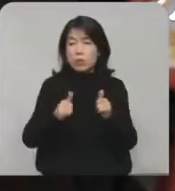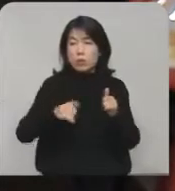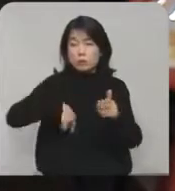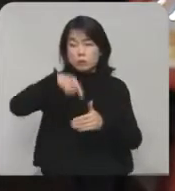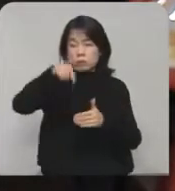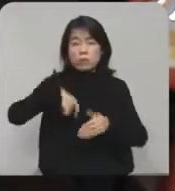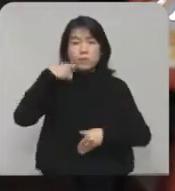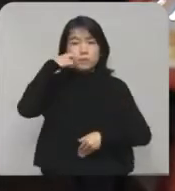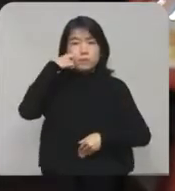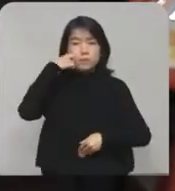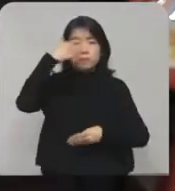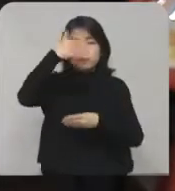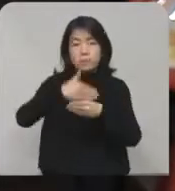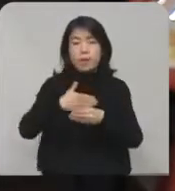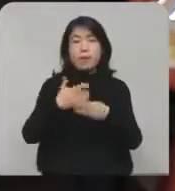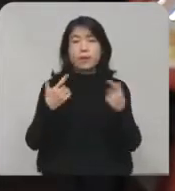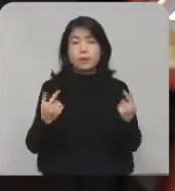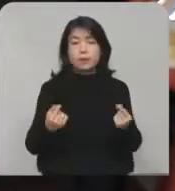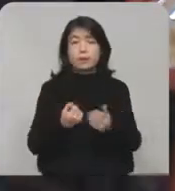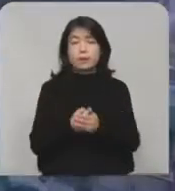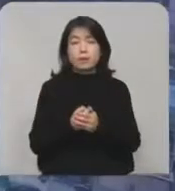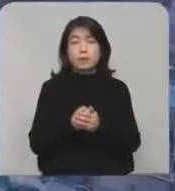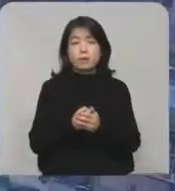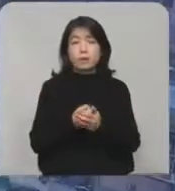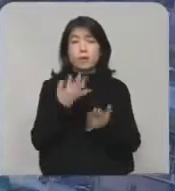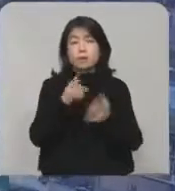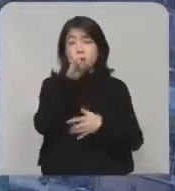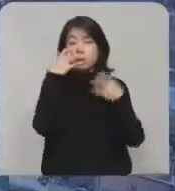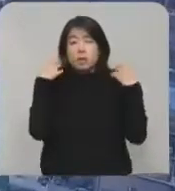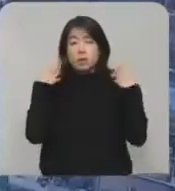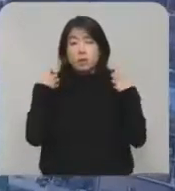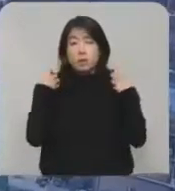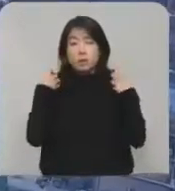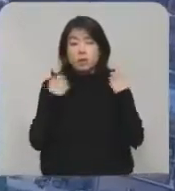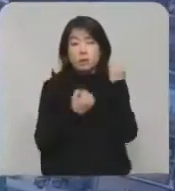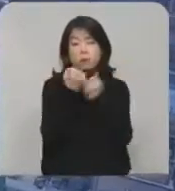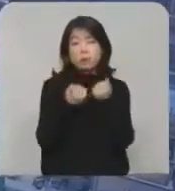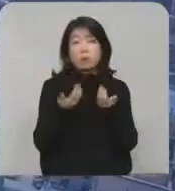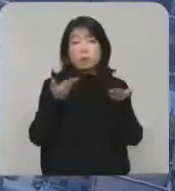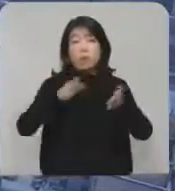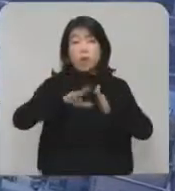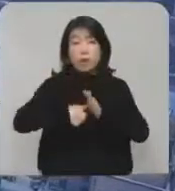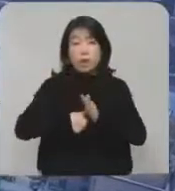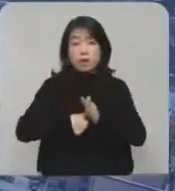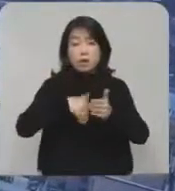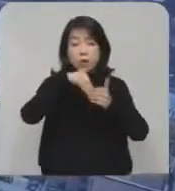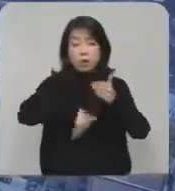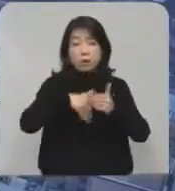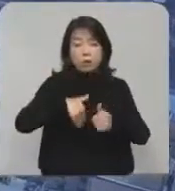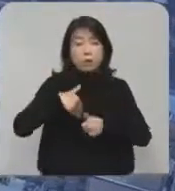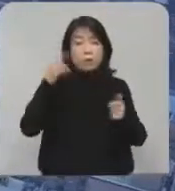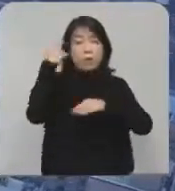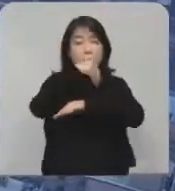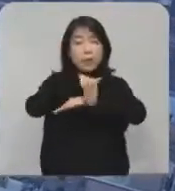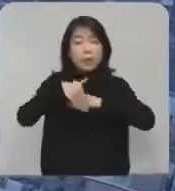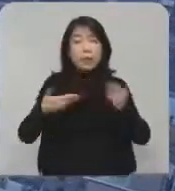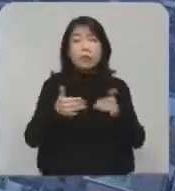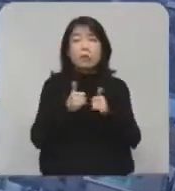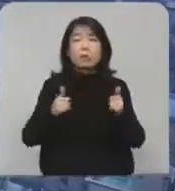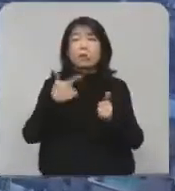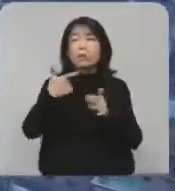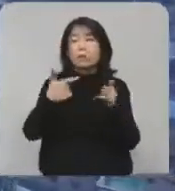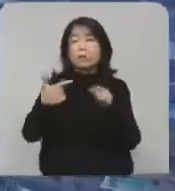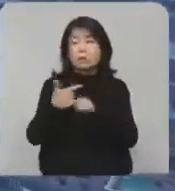출입도 통제되고 있는 상황입니다. 소방당국은 앞서 현장 설명에서 오늘 공사 현장에 투입되기로 한 노동자